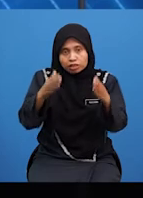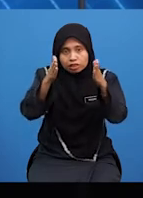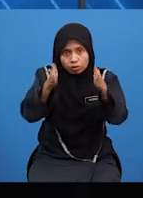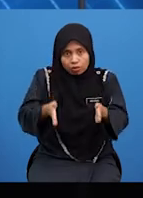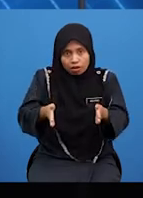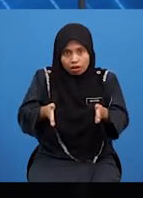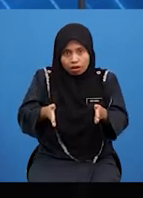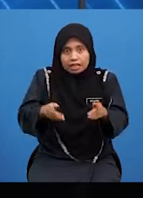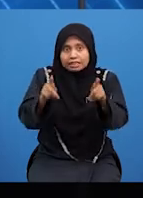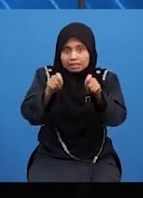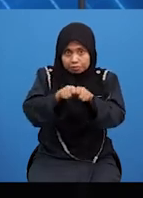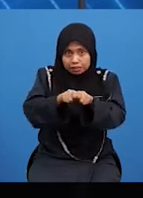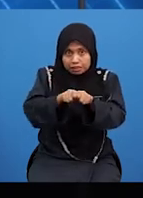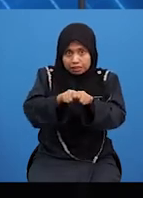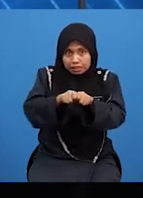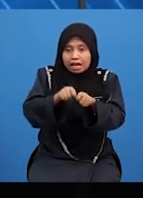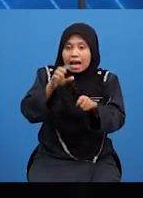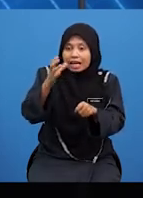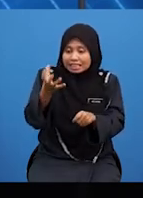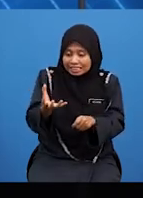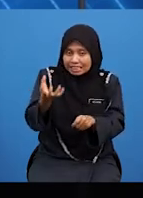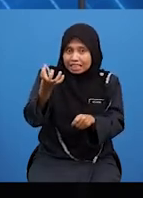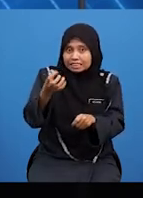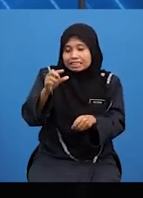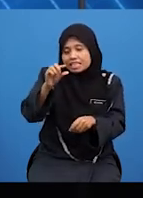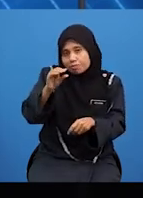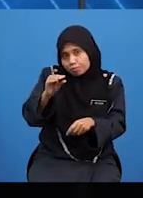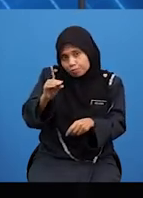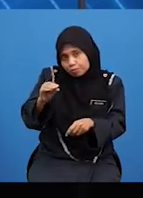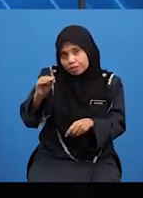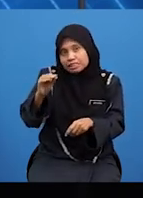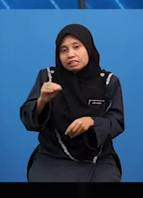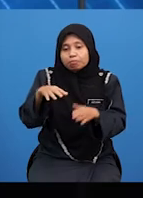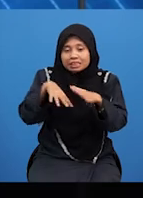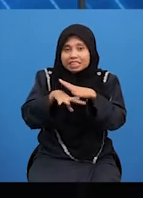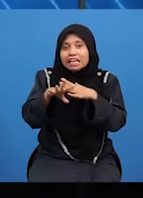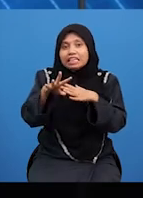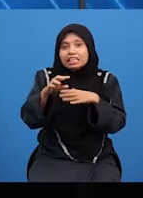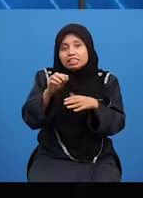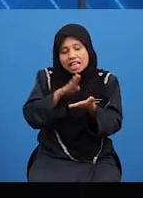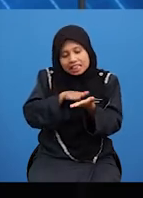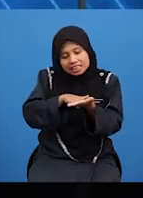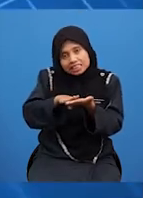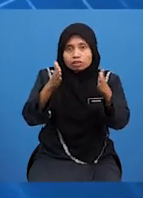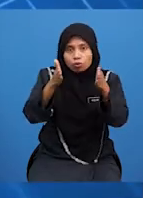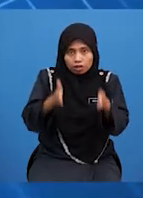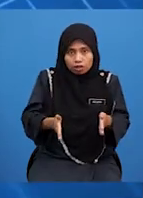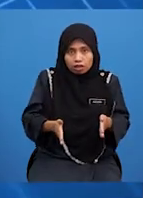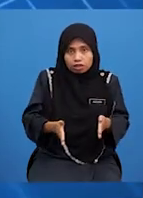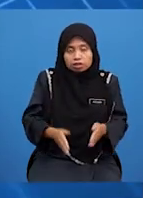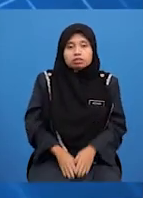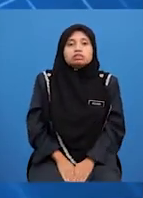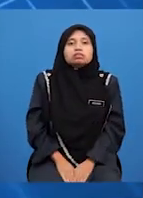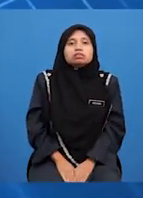itu sendiri, seperti keras. Lembut, berjalin, licin, sinar dan kasar. Jadi Cikgu